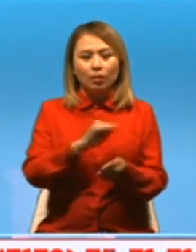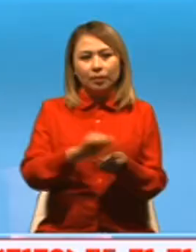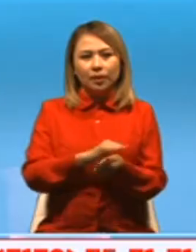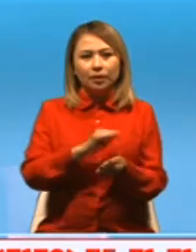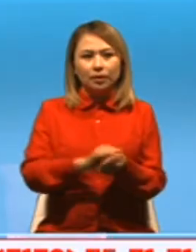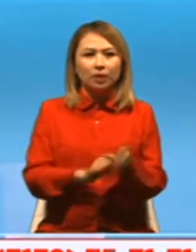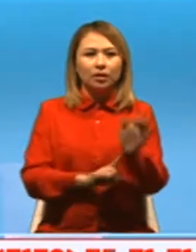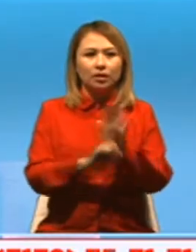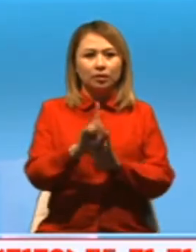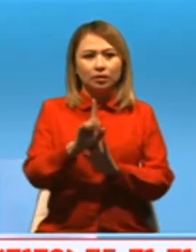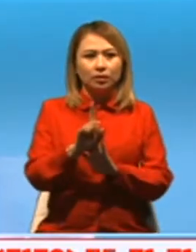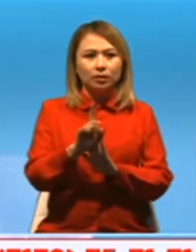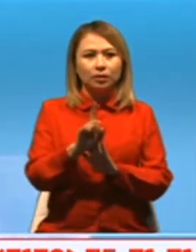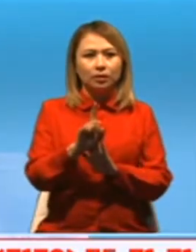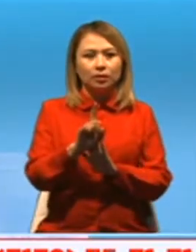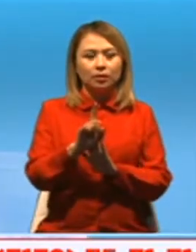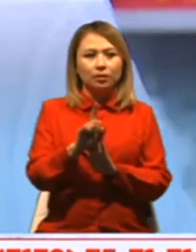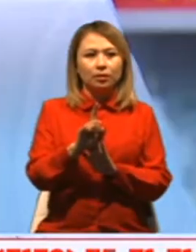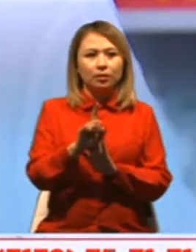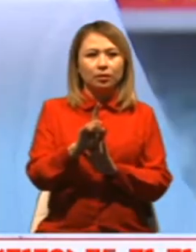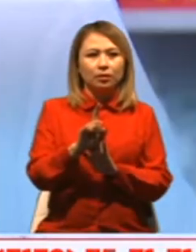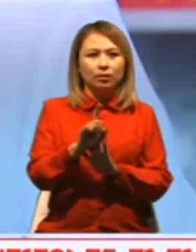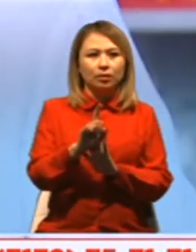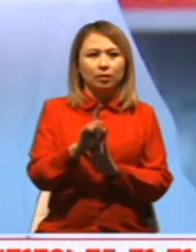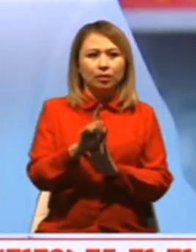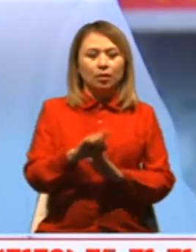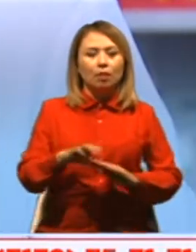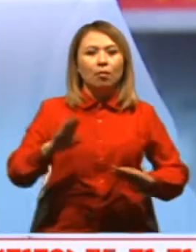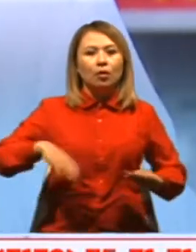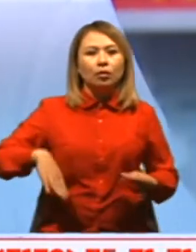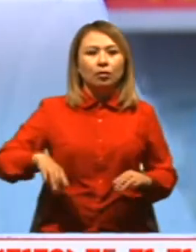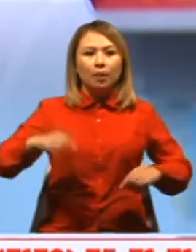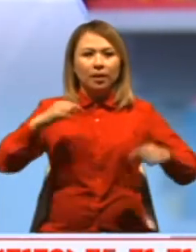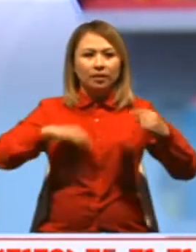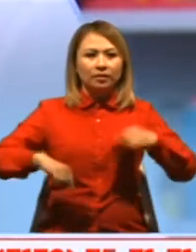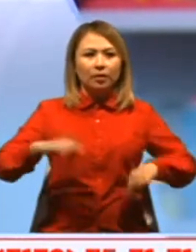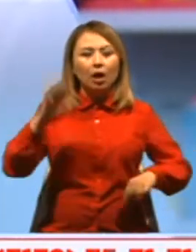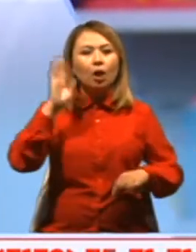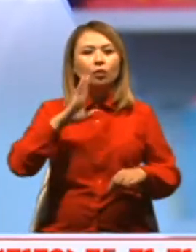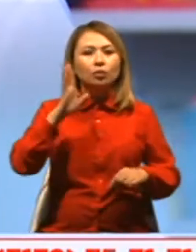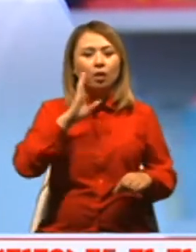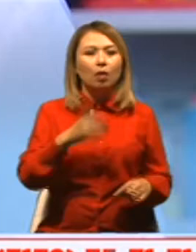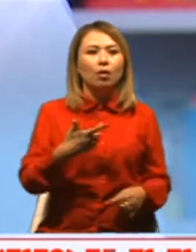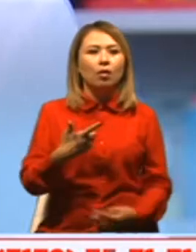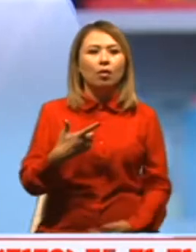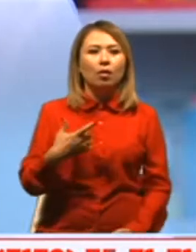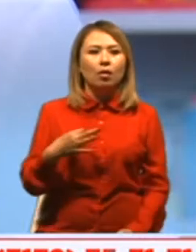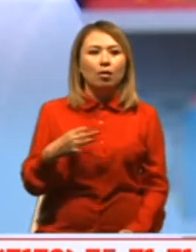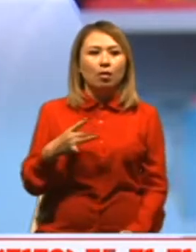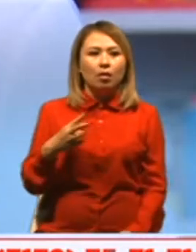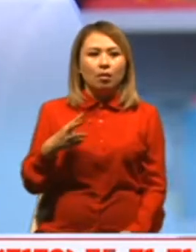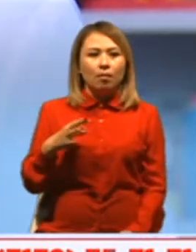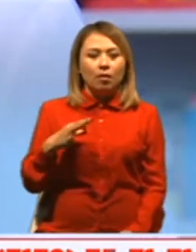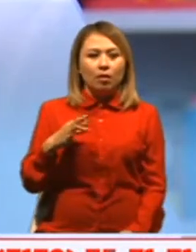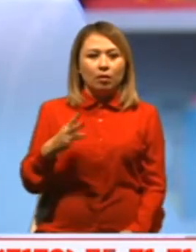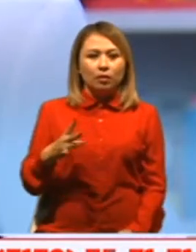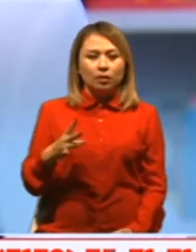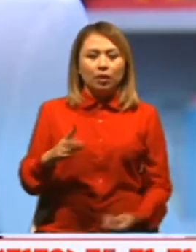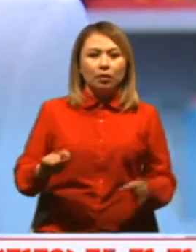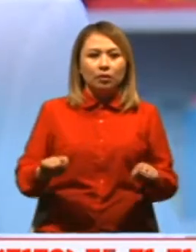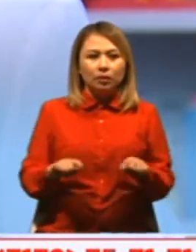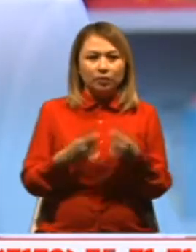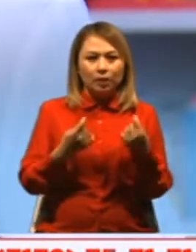келе бастайды. Тері құрғайды. Тері құрғай бастайды. Одан кейін бар біздің адамның денесінен су арқылы бөлінетін ол гормондар, гормондардың бұзылыстарын алып келе бастайды.